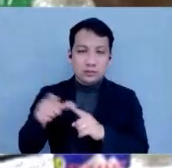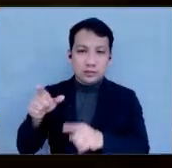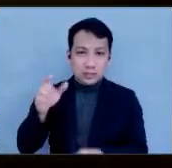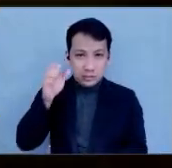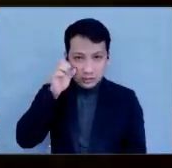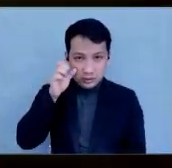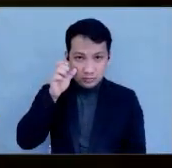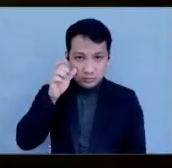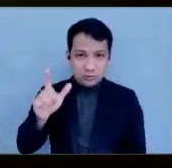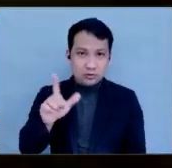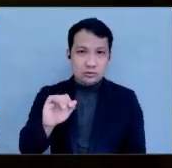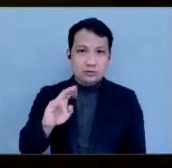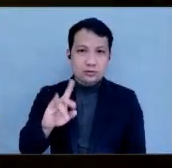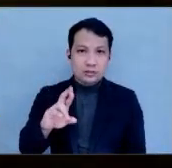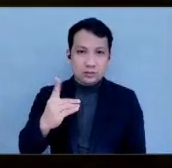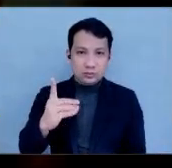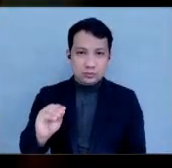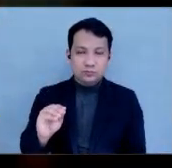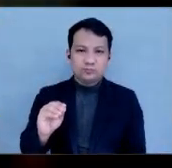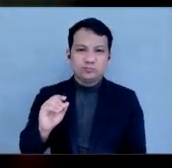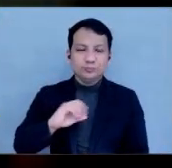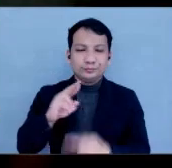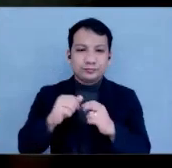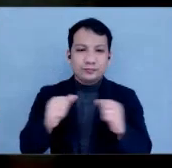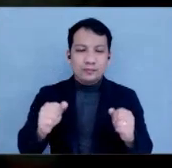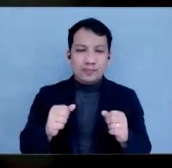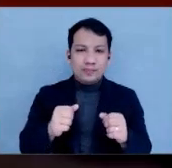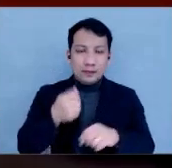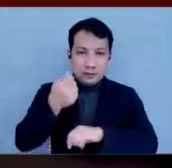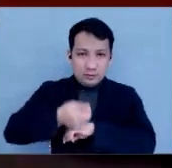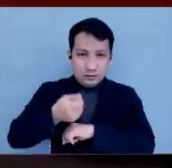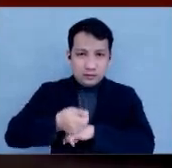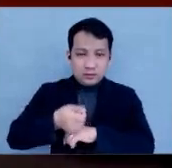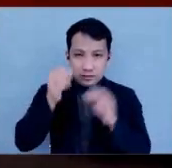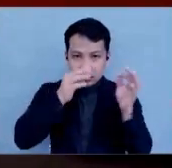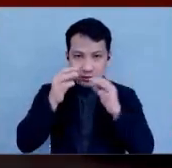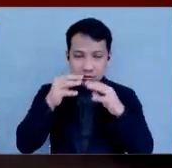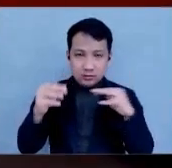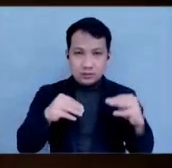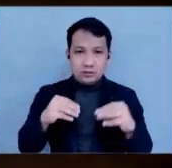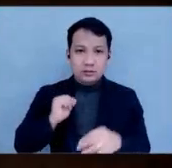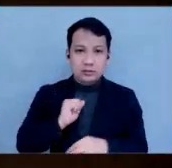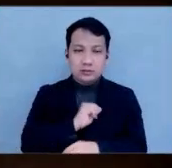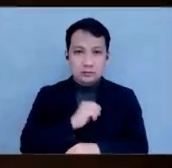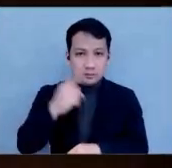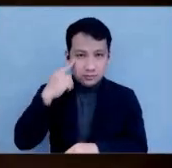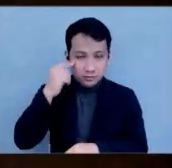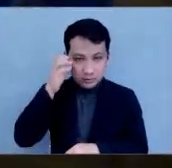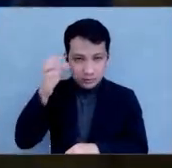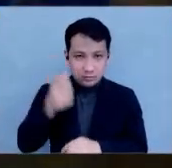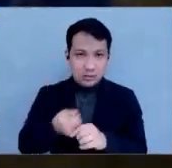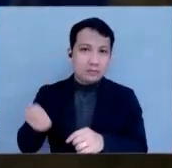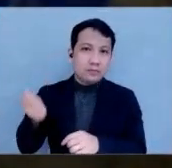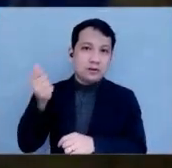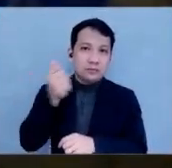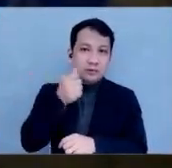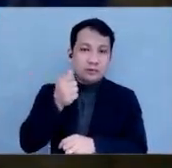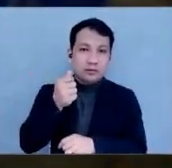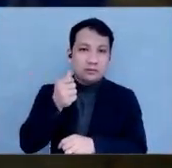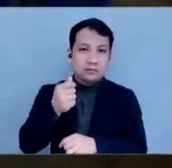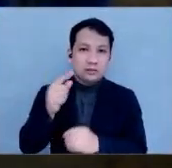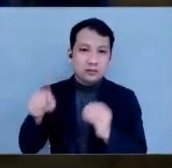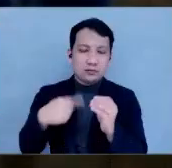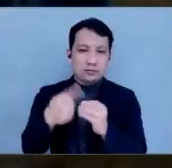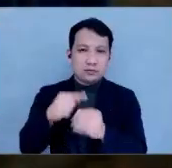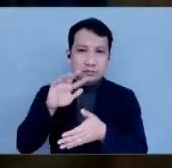Leonardo. Senate Blue Ribbon Committee ang didinig sa Duterte drug war. Si Senator Pia Cayetano ang chairperson niyan, pero dahil abala siya ngayon